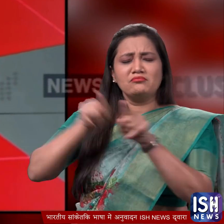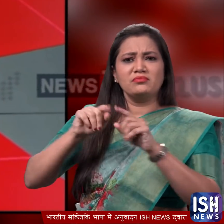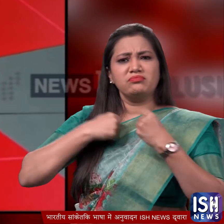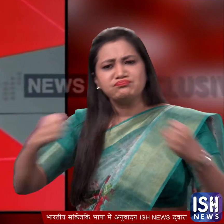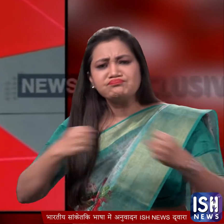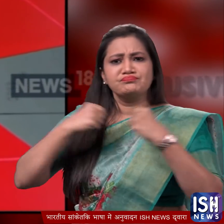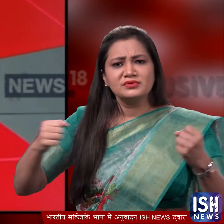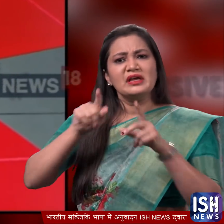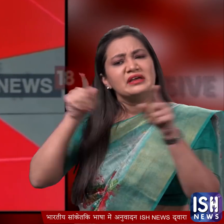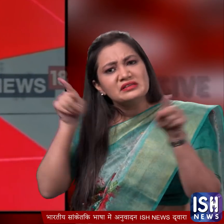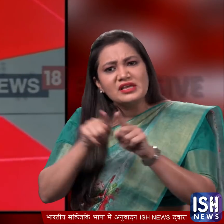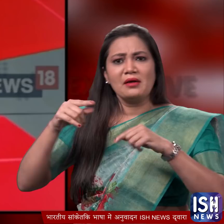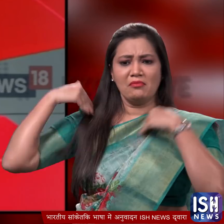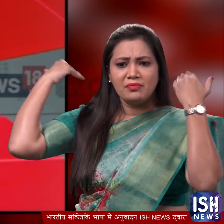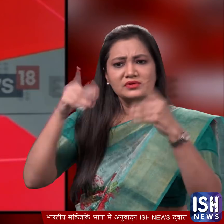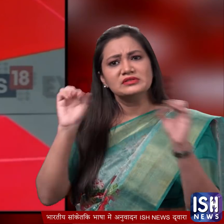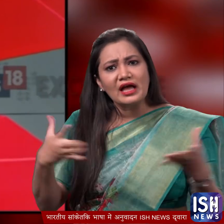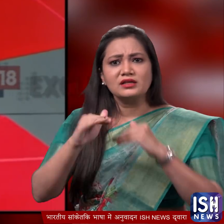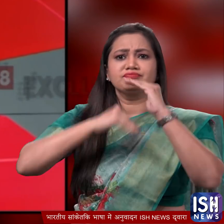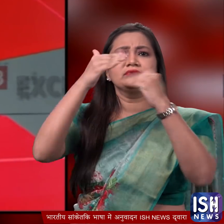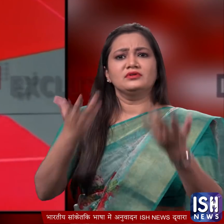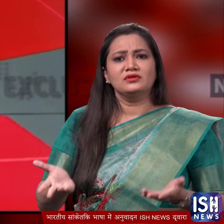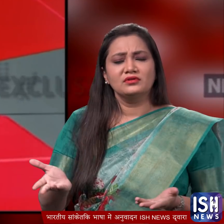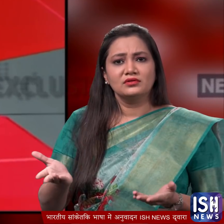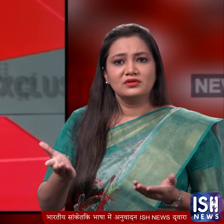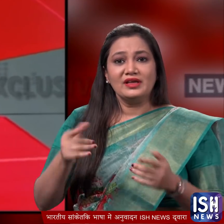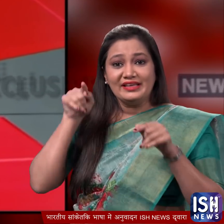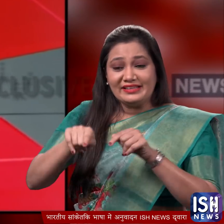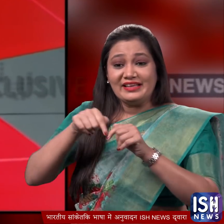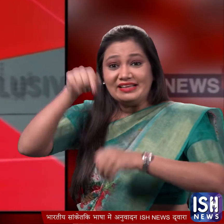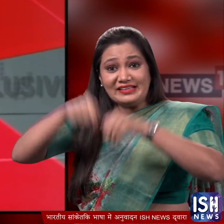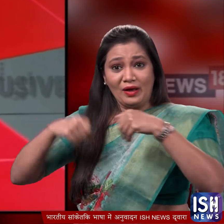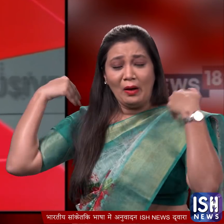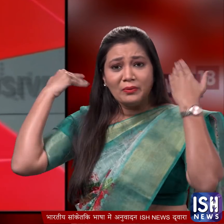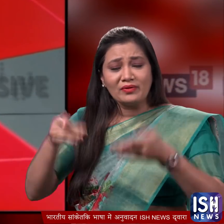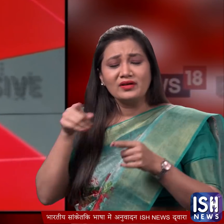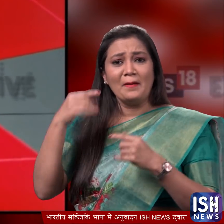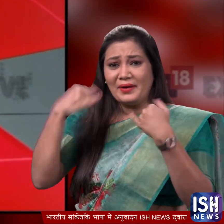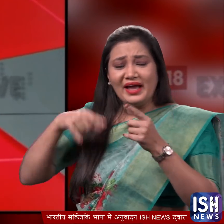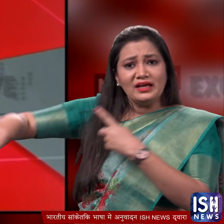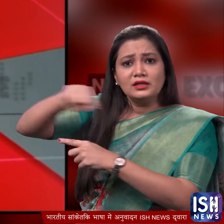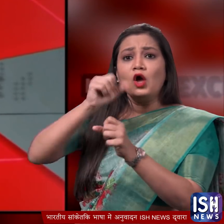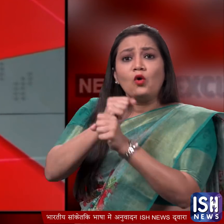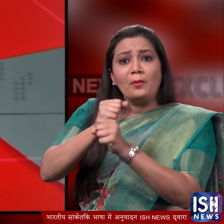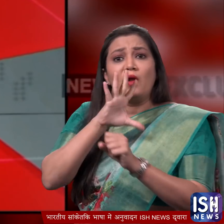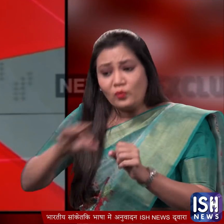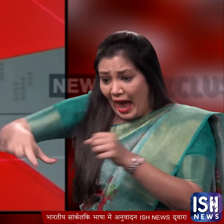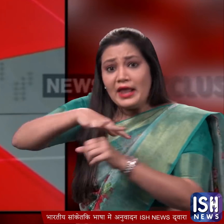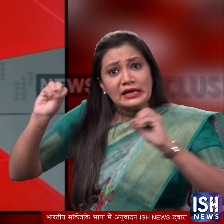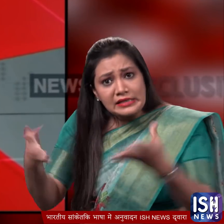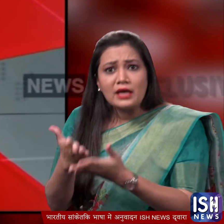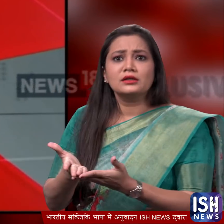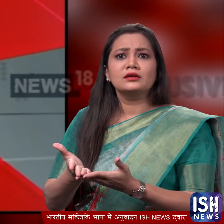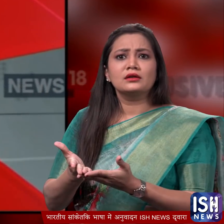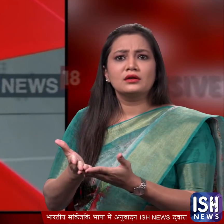शोर मचा हुआ है वो ऐसे ही हथकंडों से कायम हुआ था। जंगल राज की जो राजनीति अब तक चल रही है वो गोपालगंज और उसके आसपास